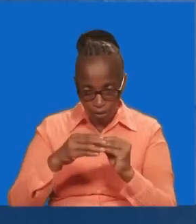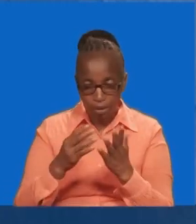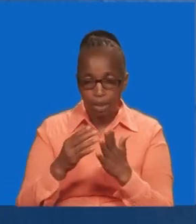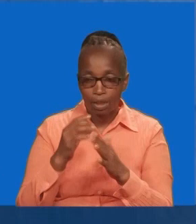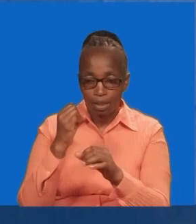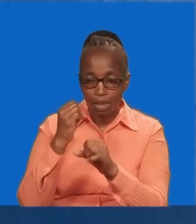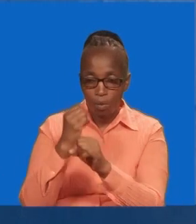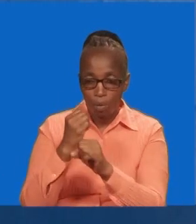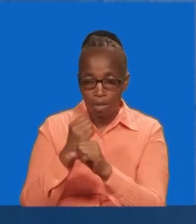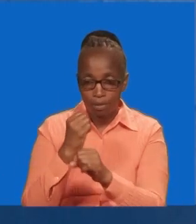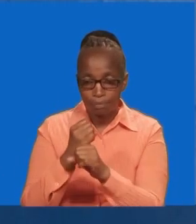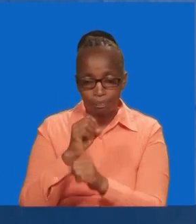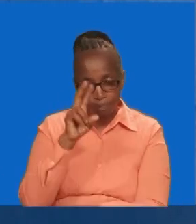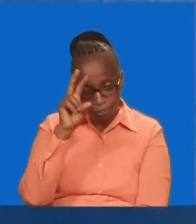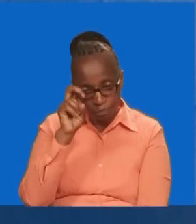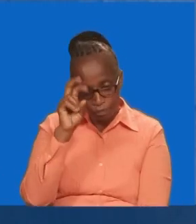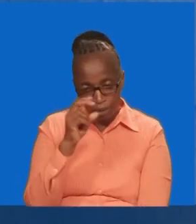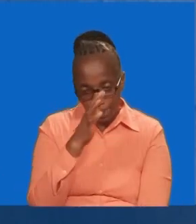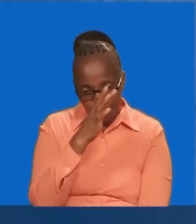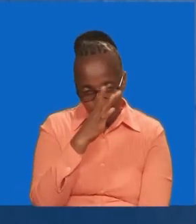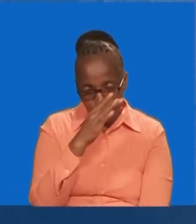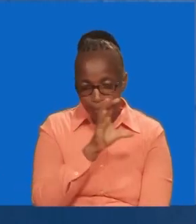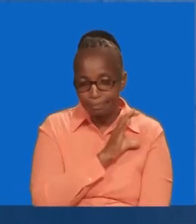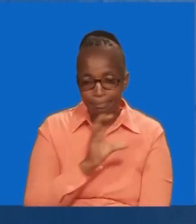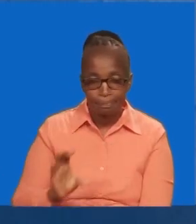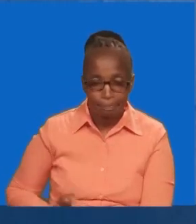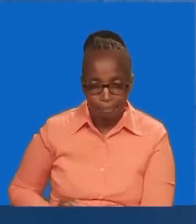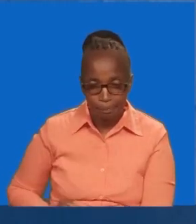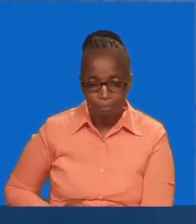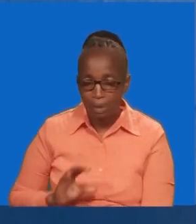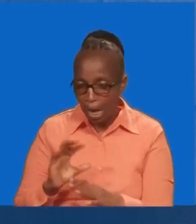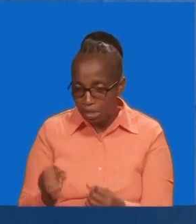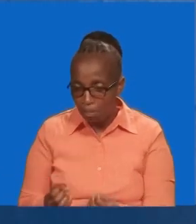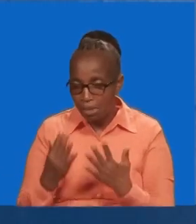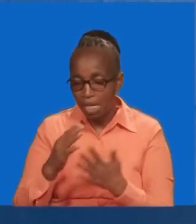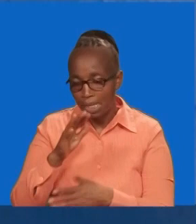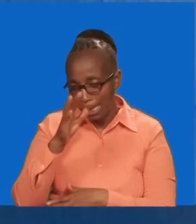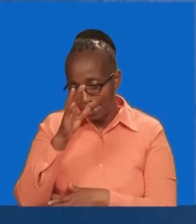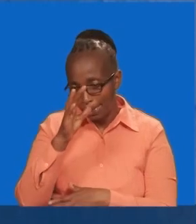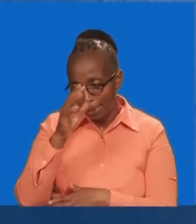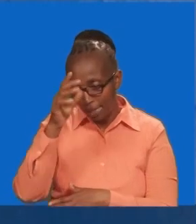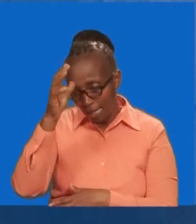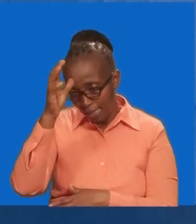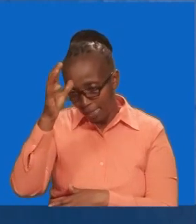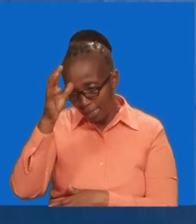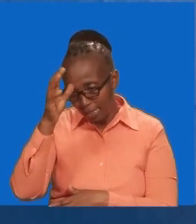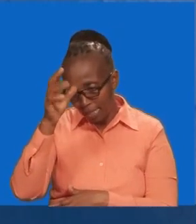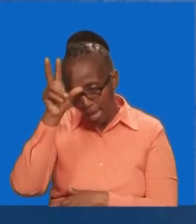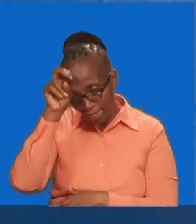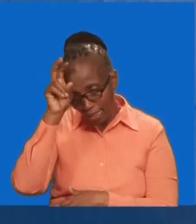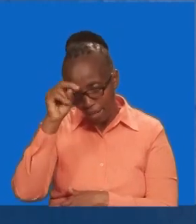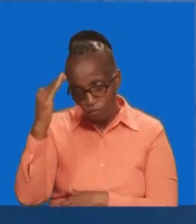devil to deceive Christians. Ni kazi ya shetani kudanganya wa Kristo. Ingapokuwa anajua ya kwamba